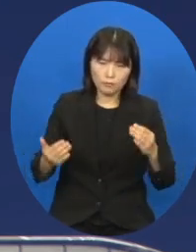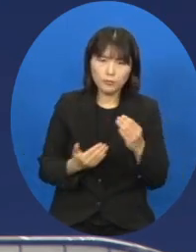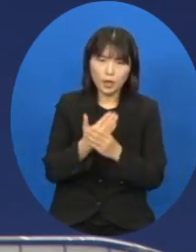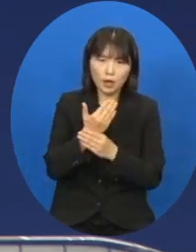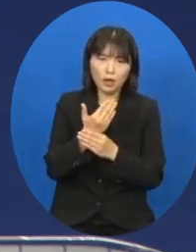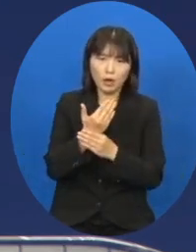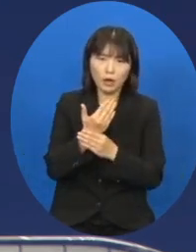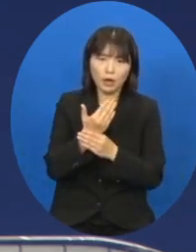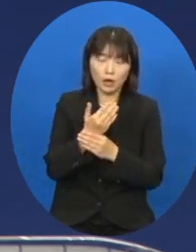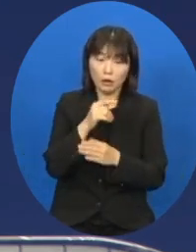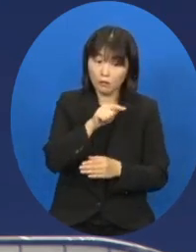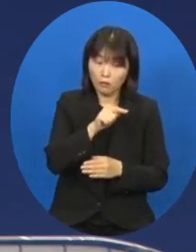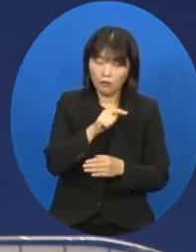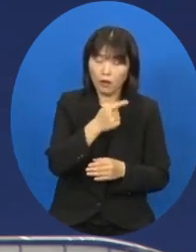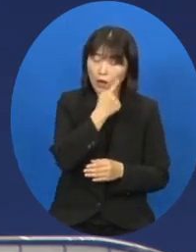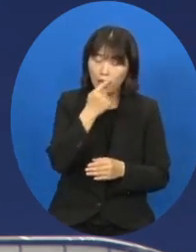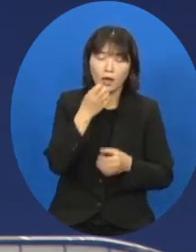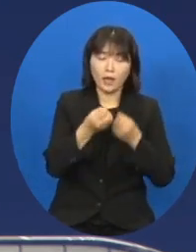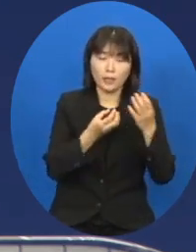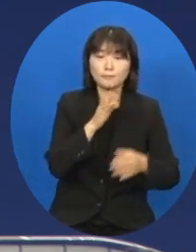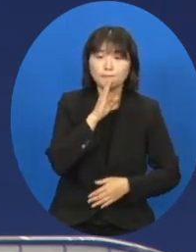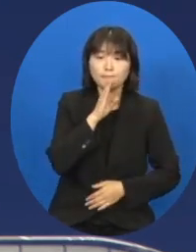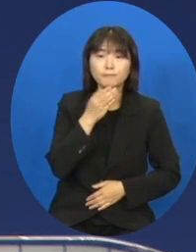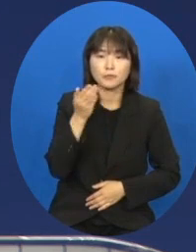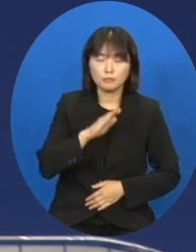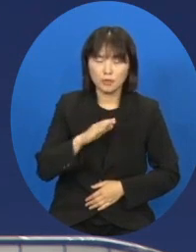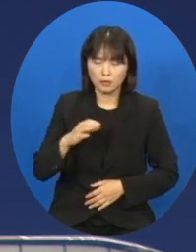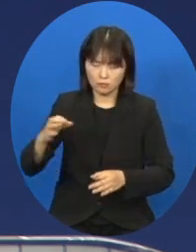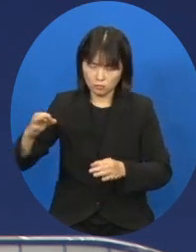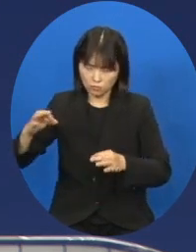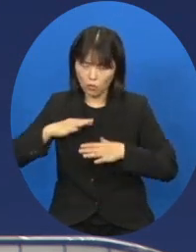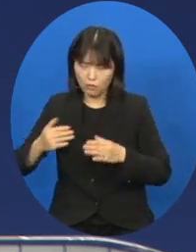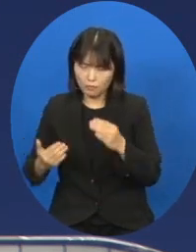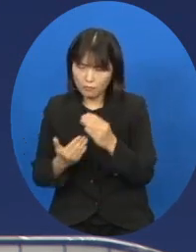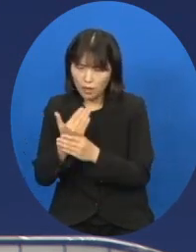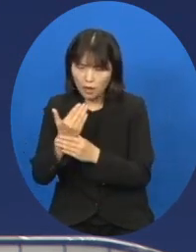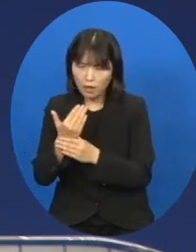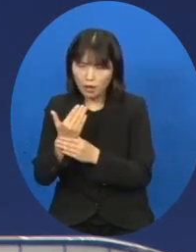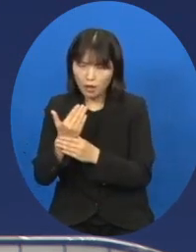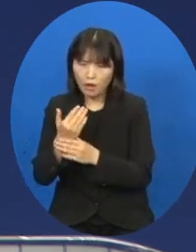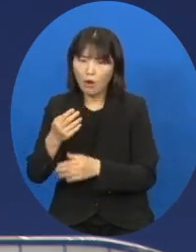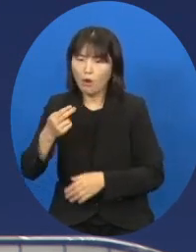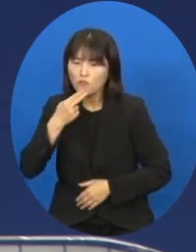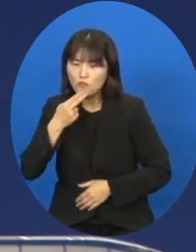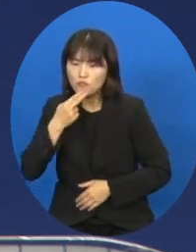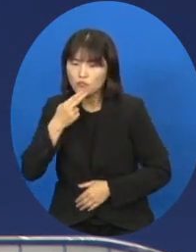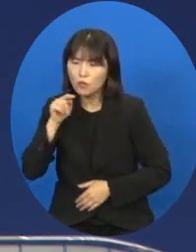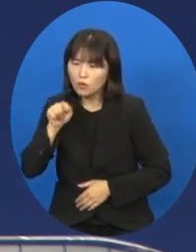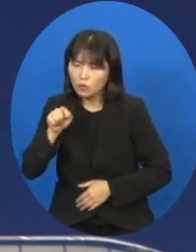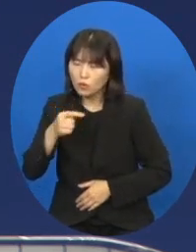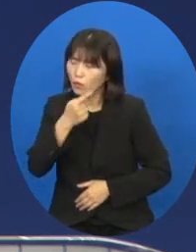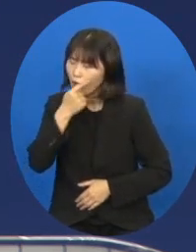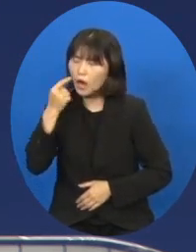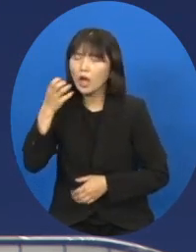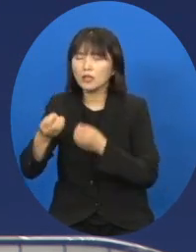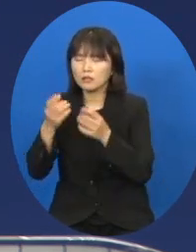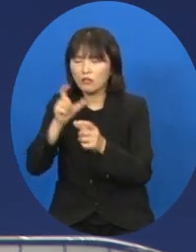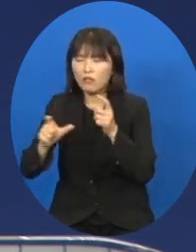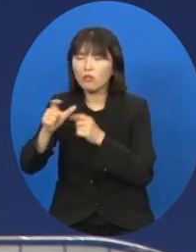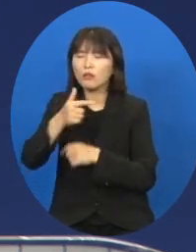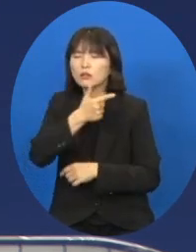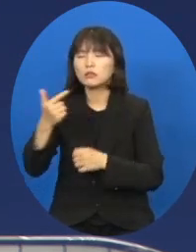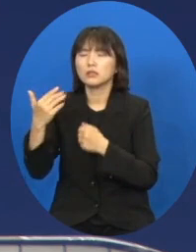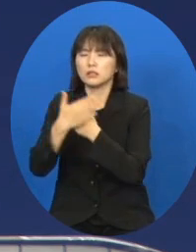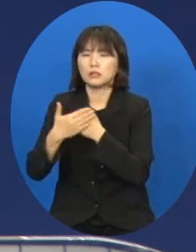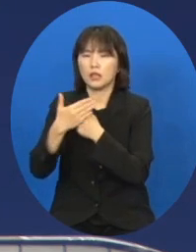것도 간증이지만, 그런 극적인 사건이 일어나지 않은 것도 간증이잖아. 더큰 은혜잖아.